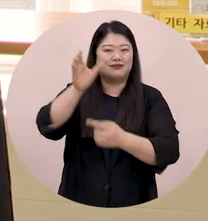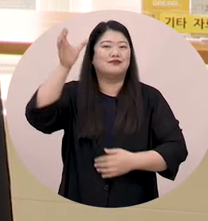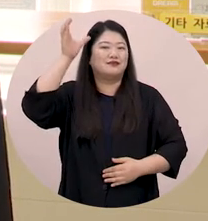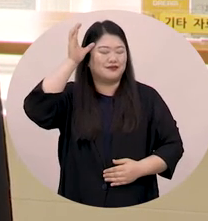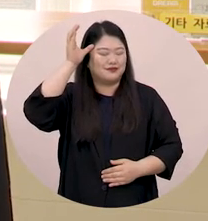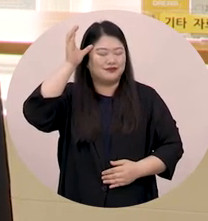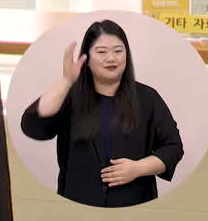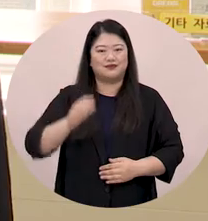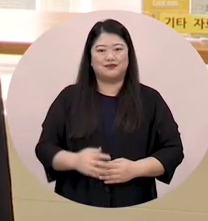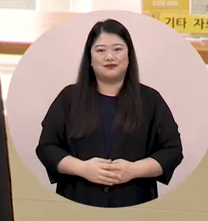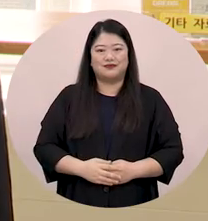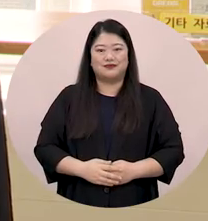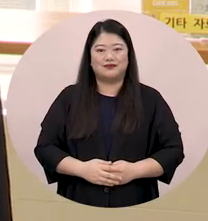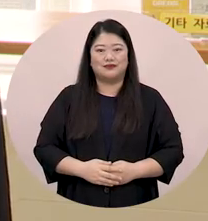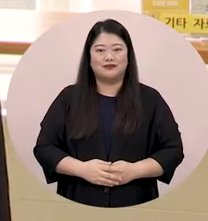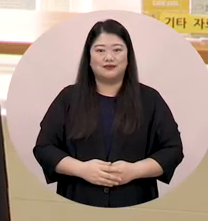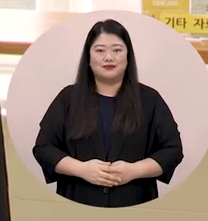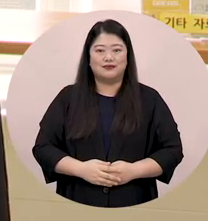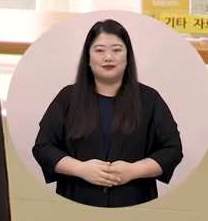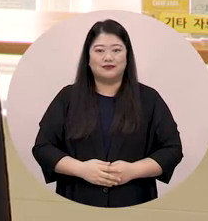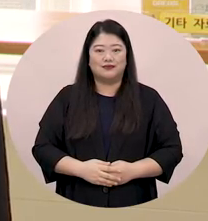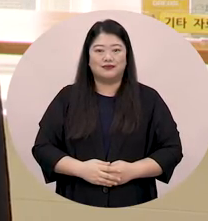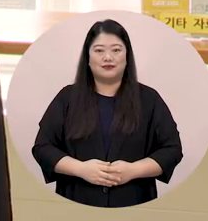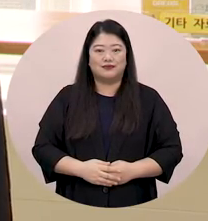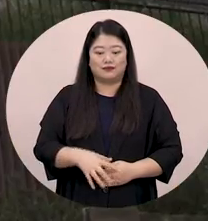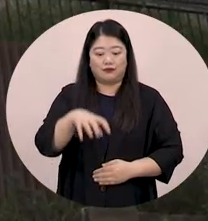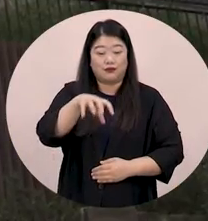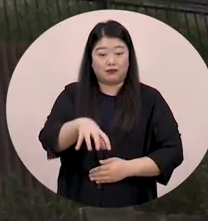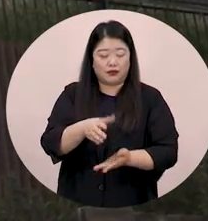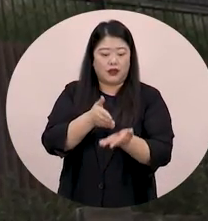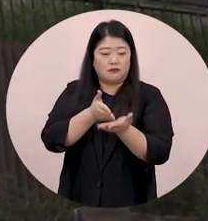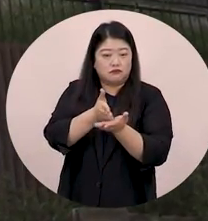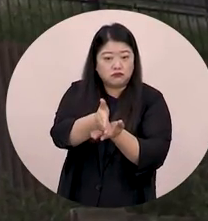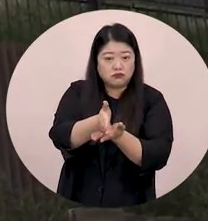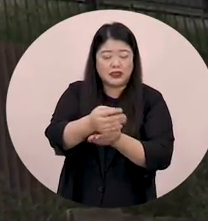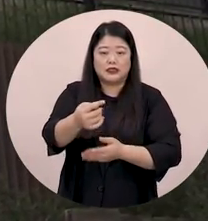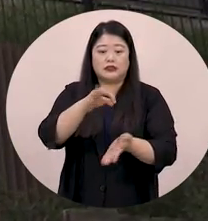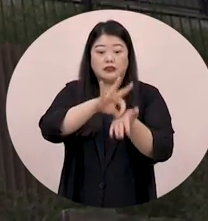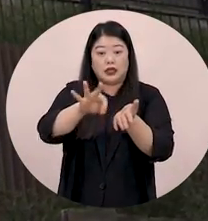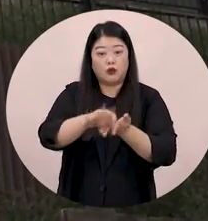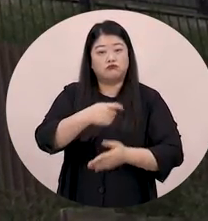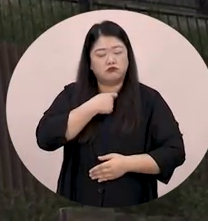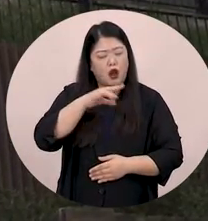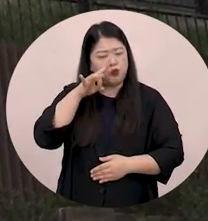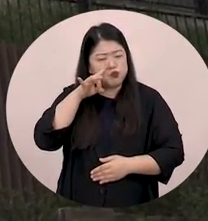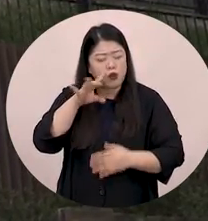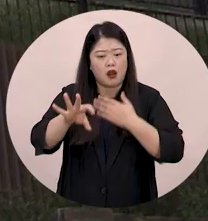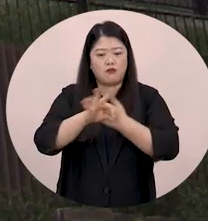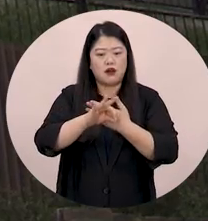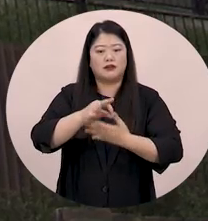꿈과 재능을 펼칠 수 있었으면 좋겠습니다. 청다방